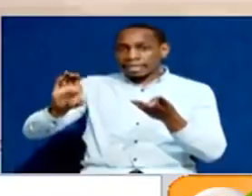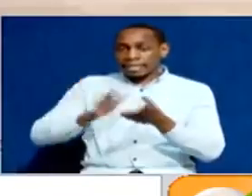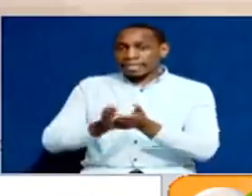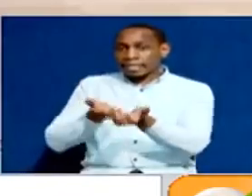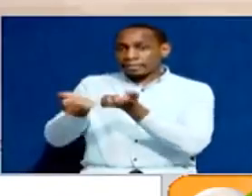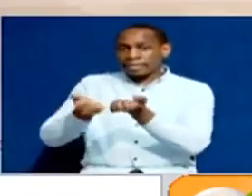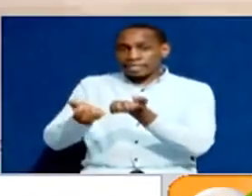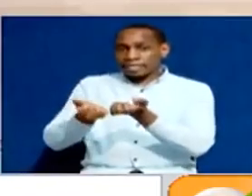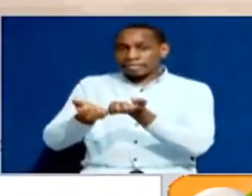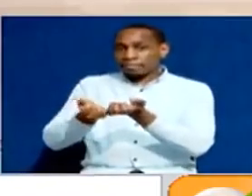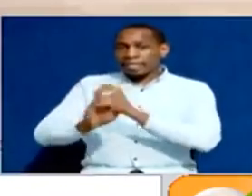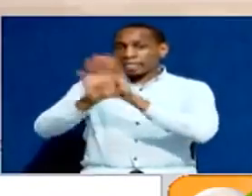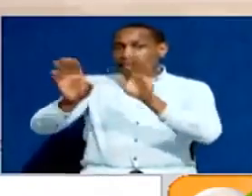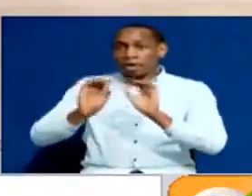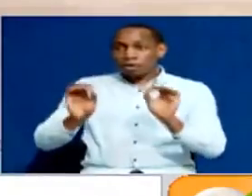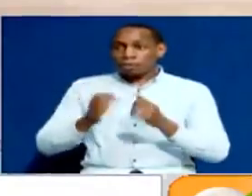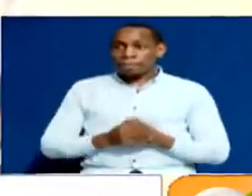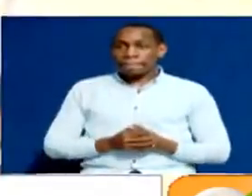biashara zisizoeleweka.